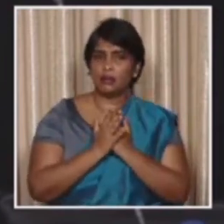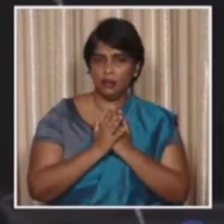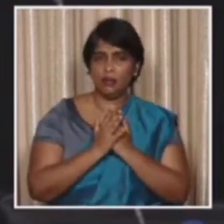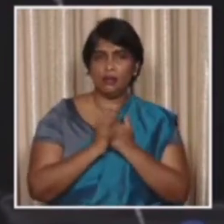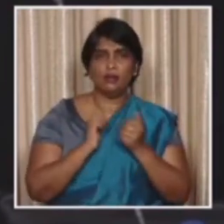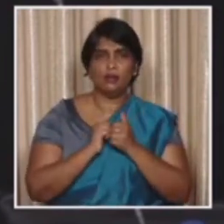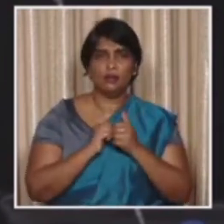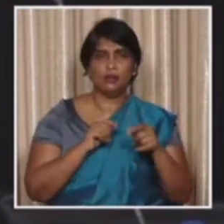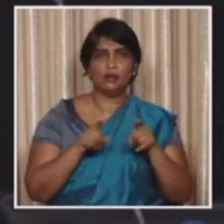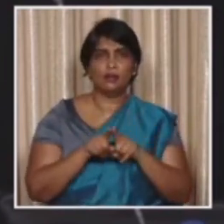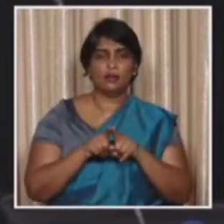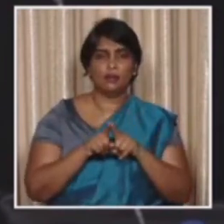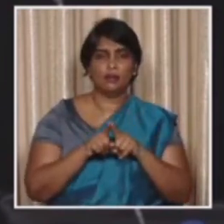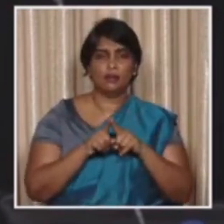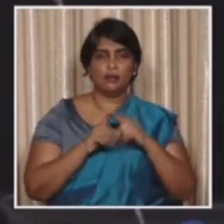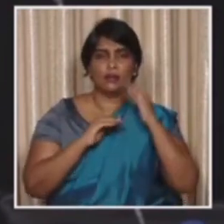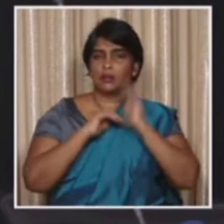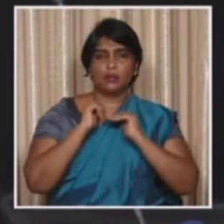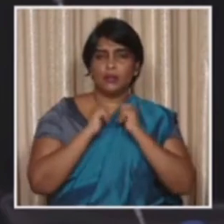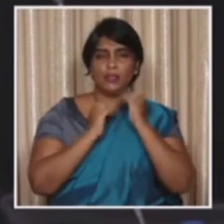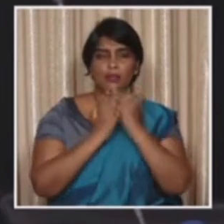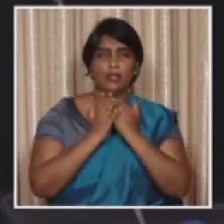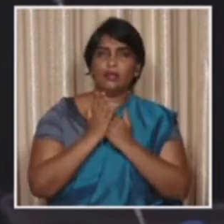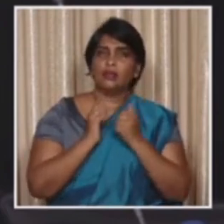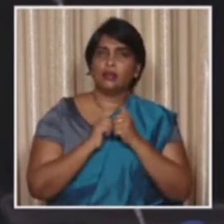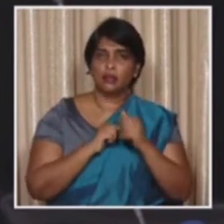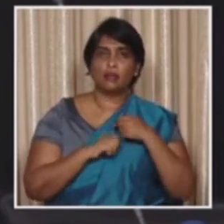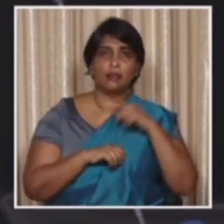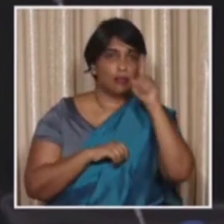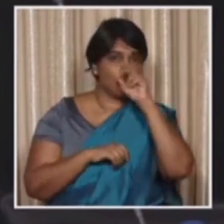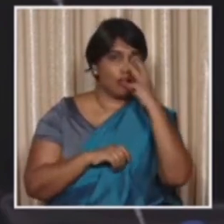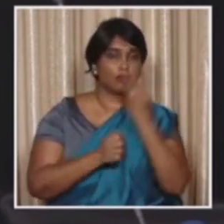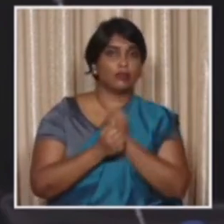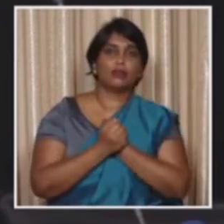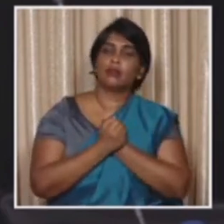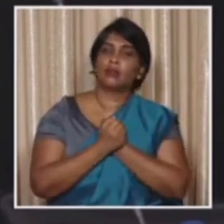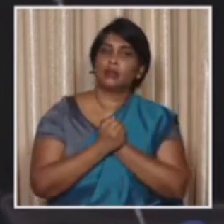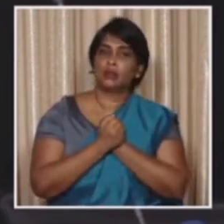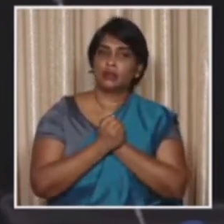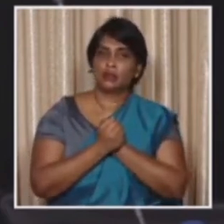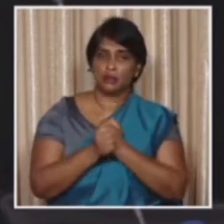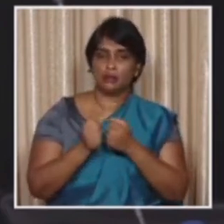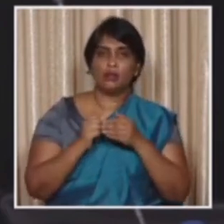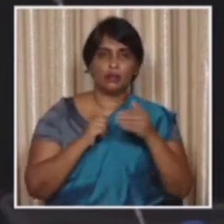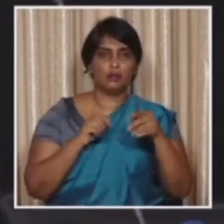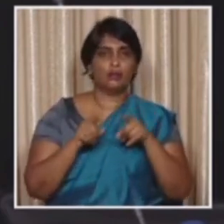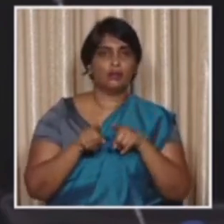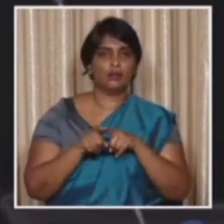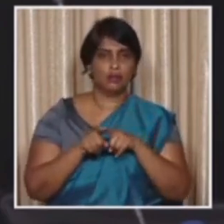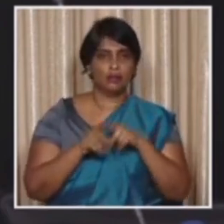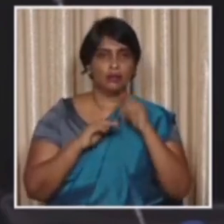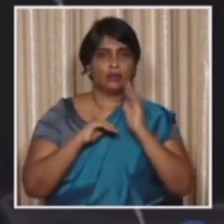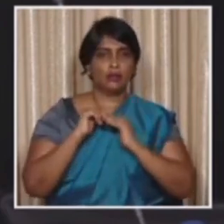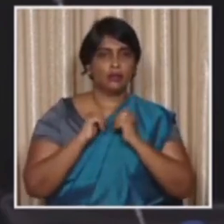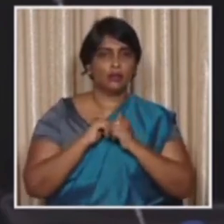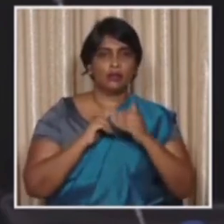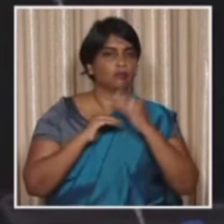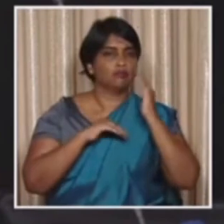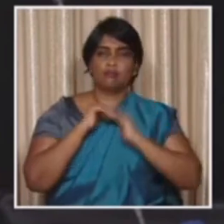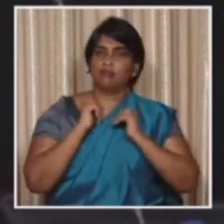bala di ma kina chodo na wiyarta nadu aba මම මාස 3ක් රිමාන්ඩ් බන්ධනාගාරගතව හිටියා. අප ලබා ගත්තේ බොහොම